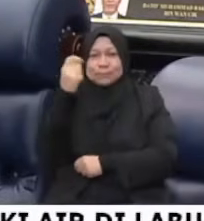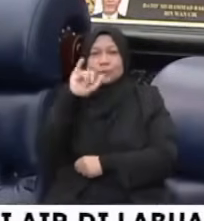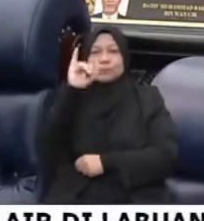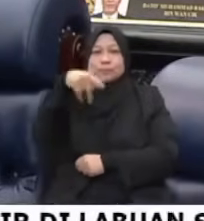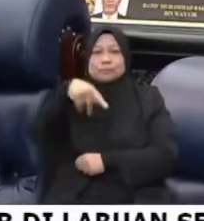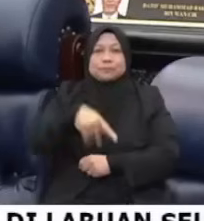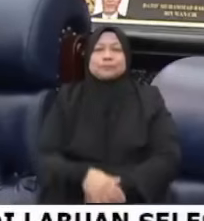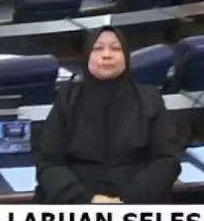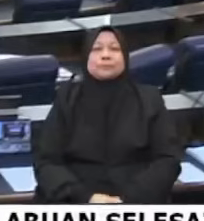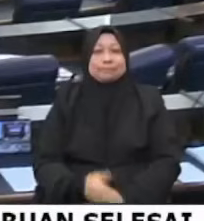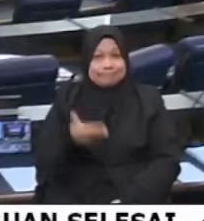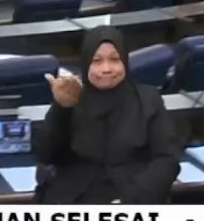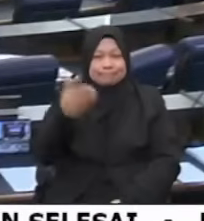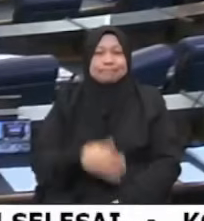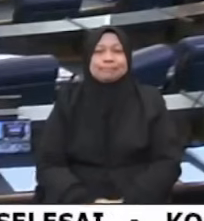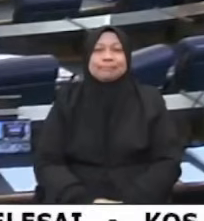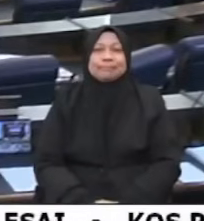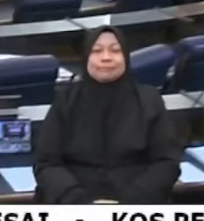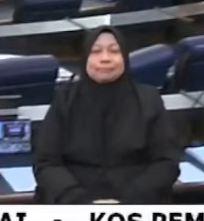ditua